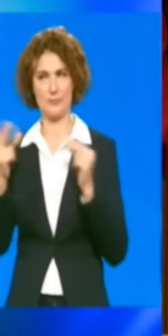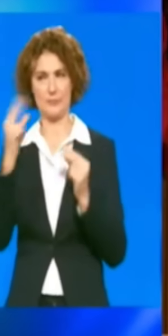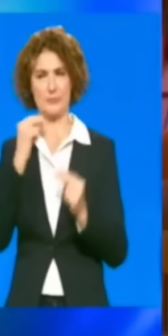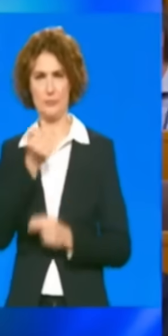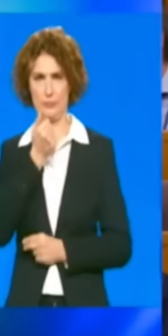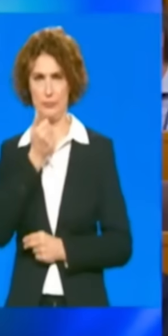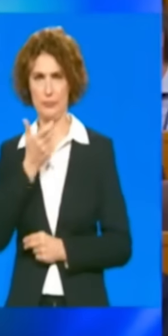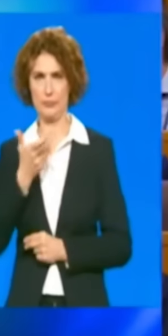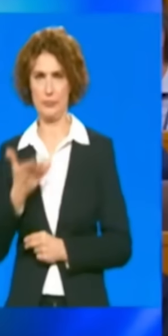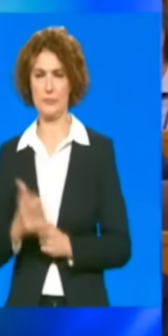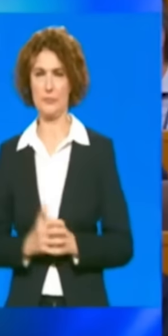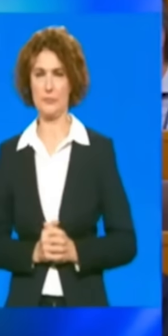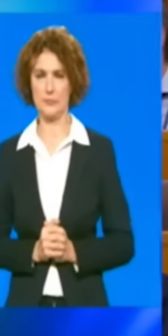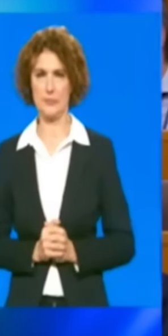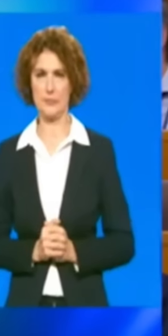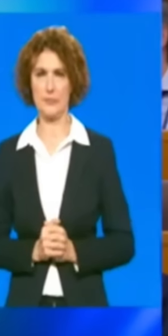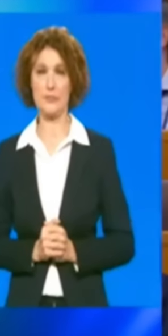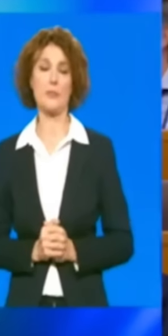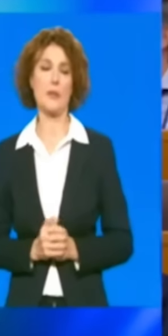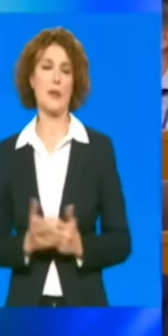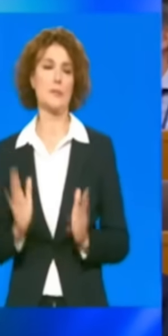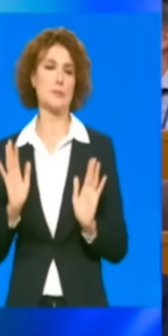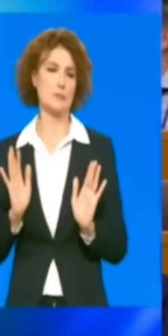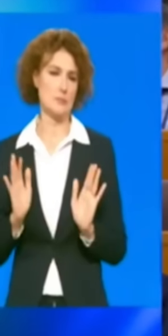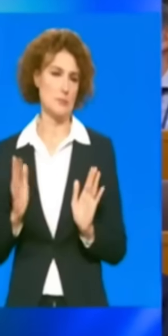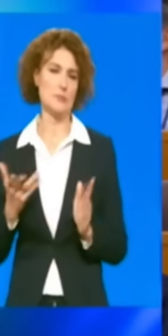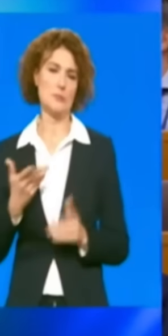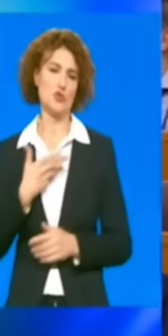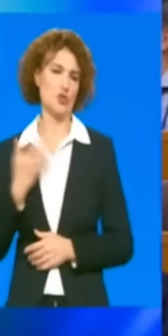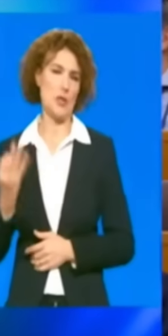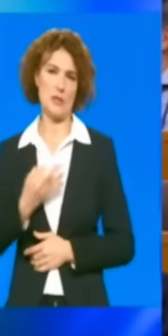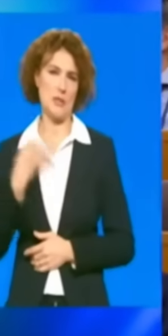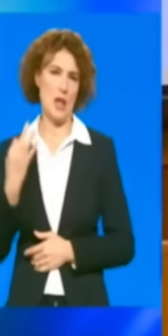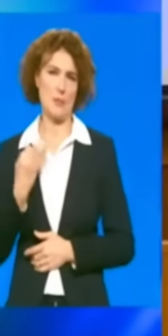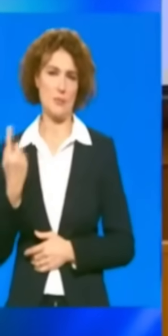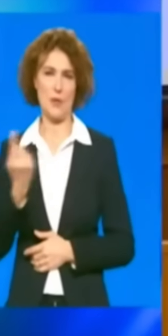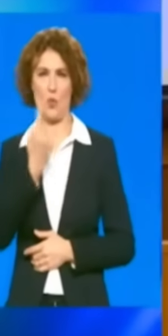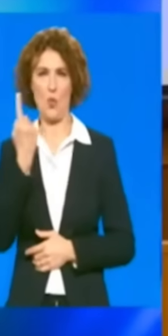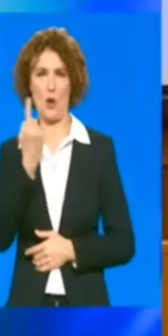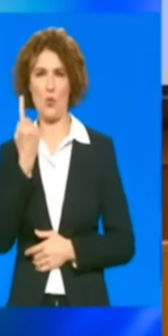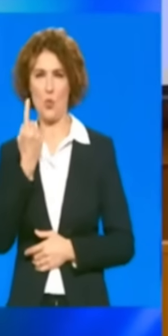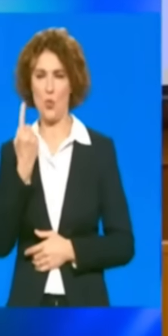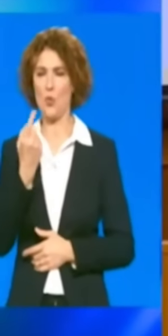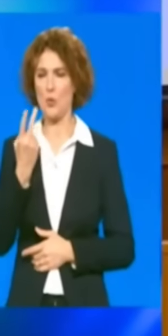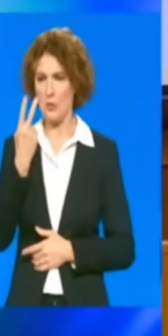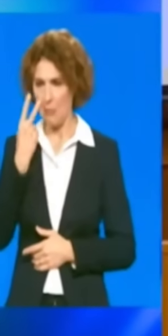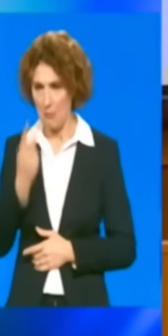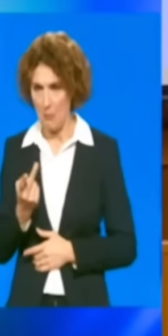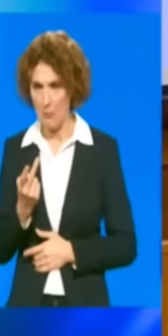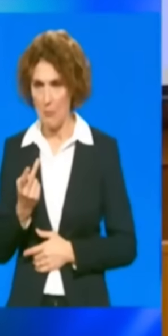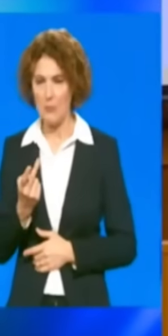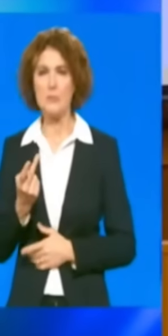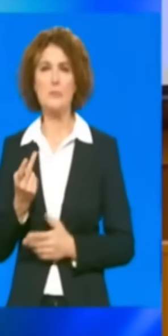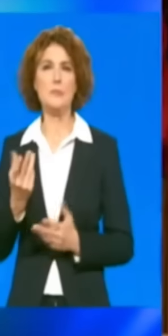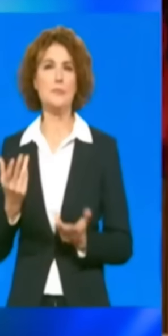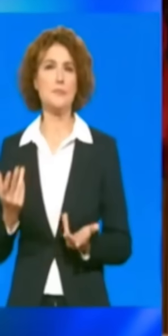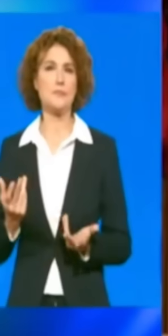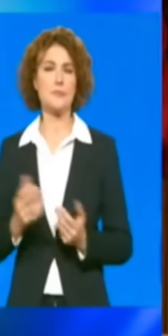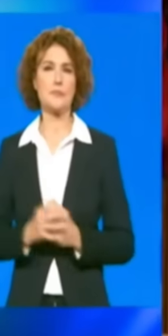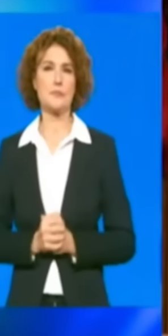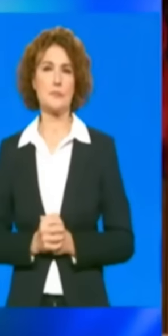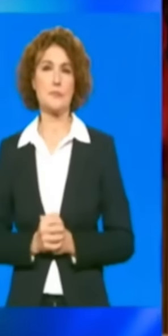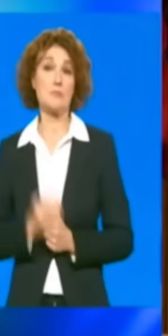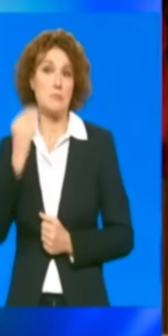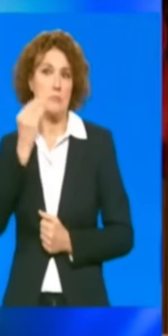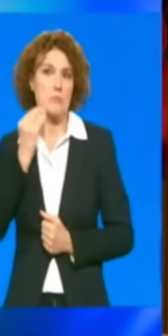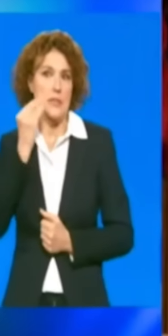per carità e c'è sempre qualcuno che ti aspettavi no e potesse essere